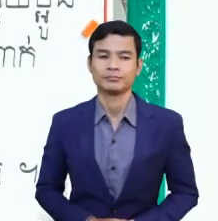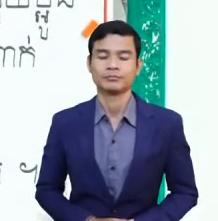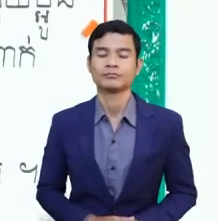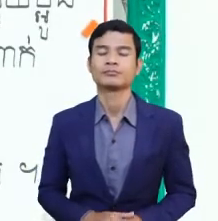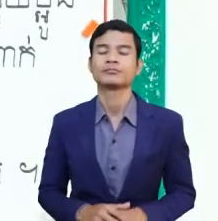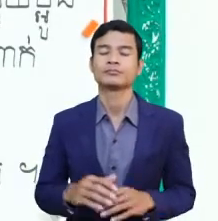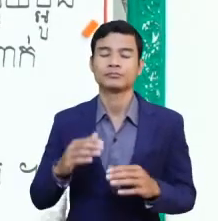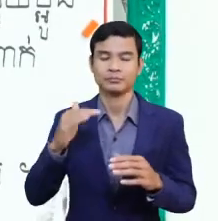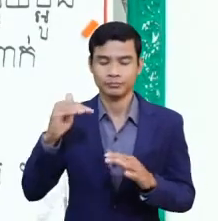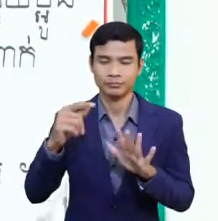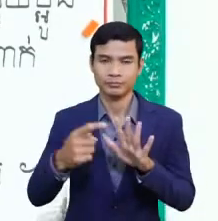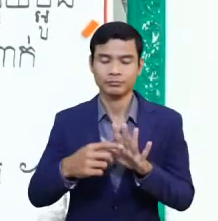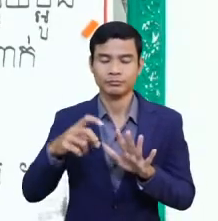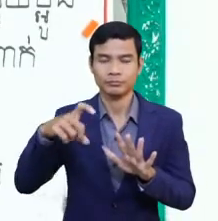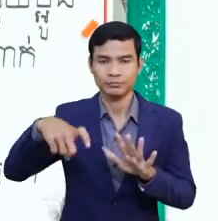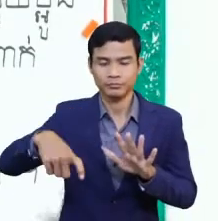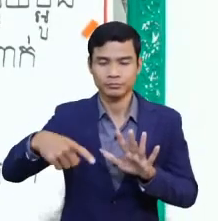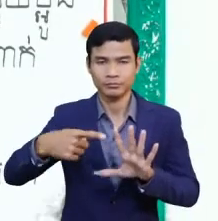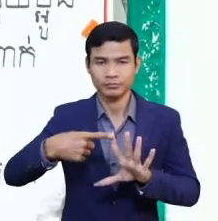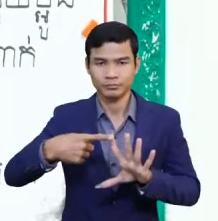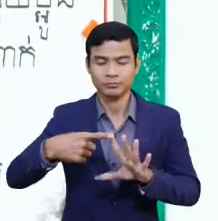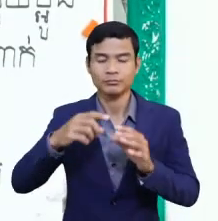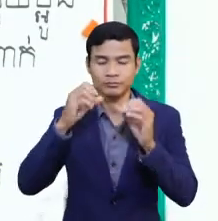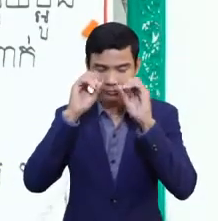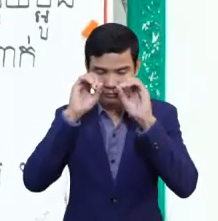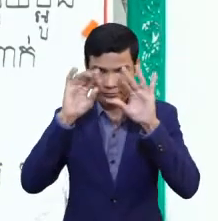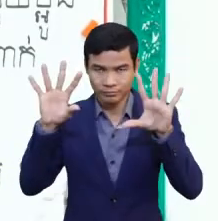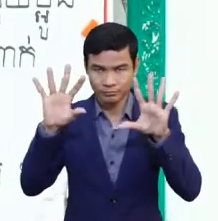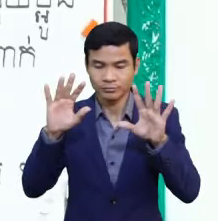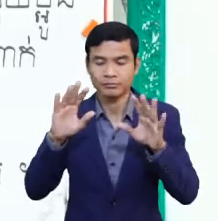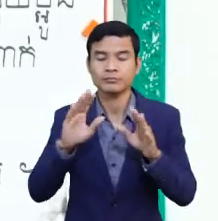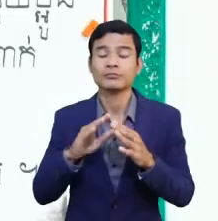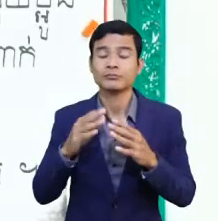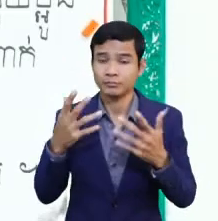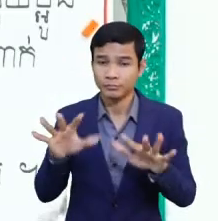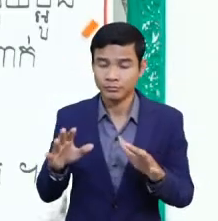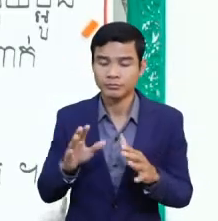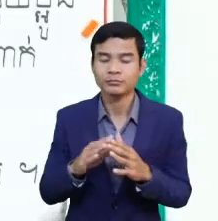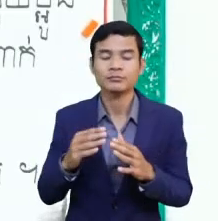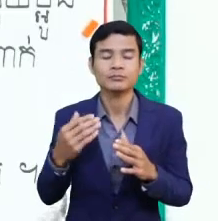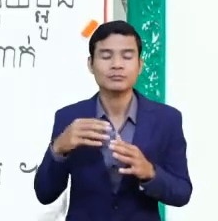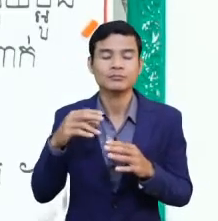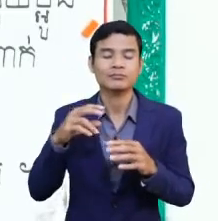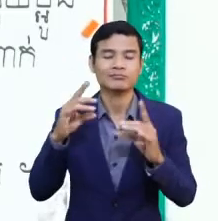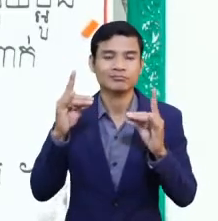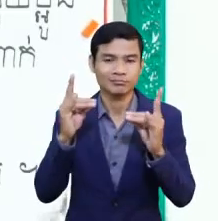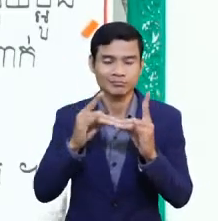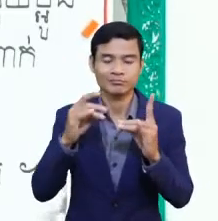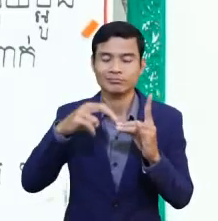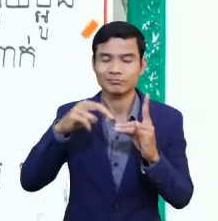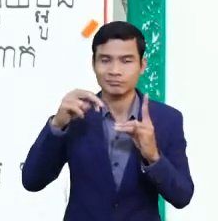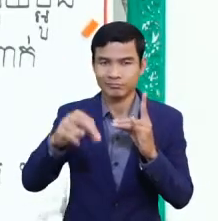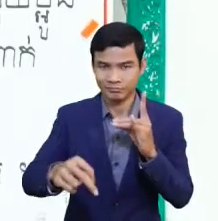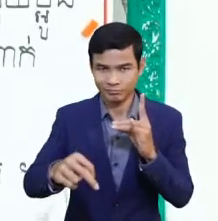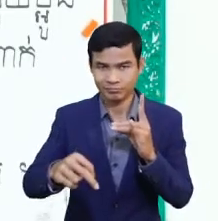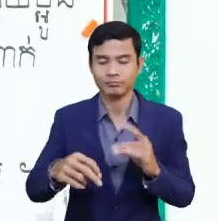sổ phí nhẹ pi đầm nế rồi ngợp chanh bị kè